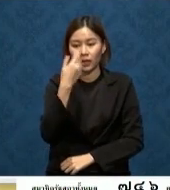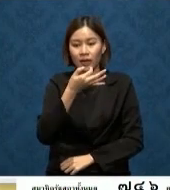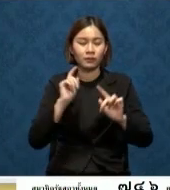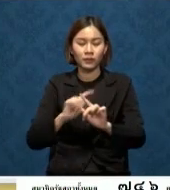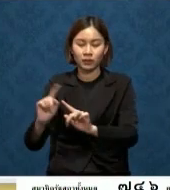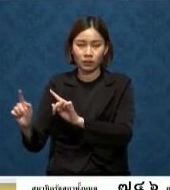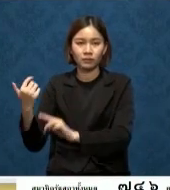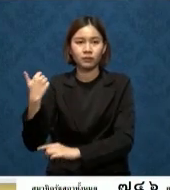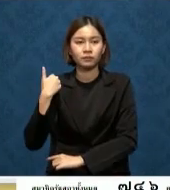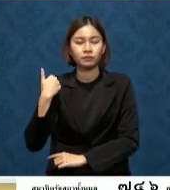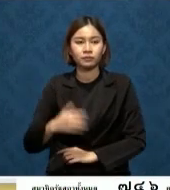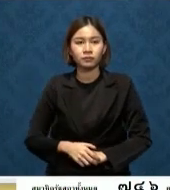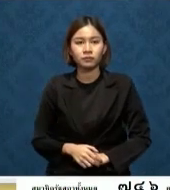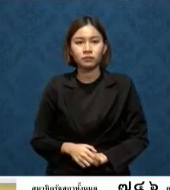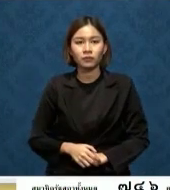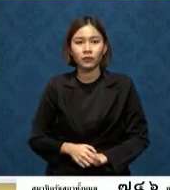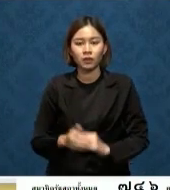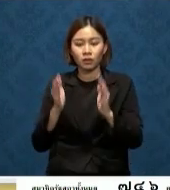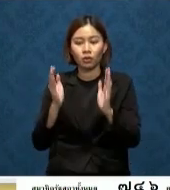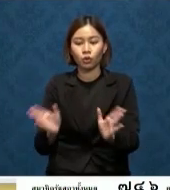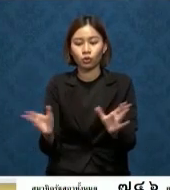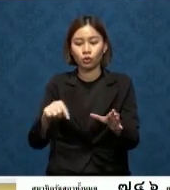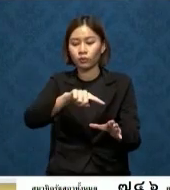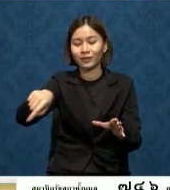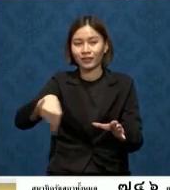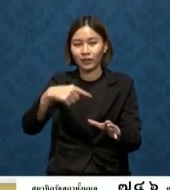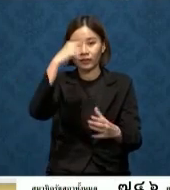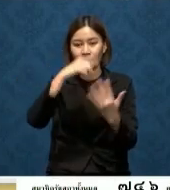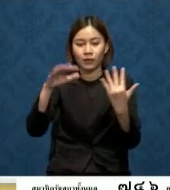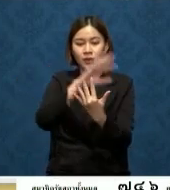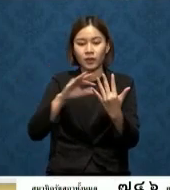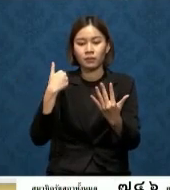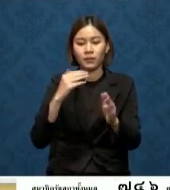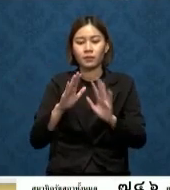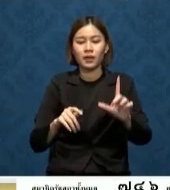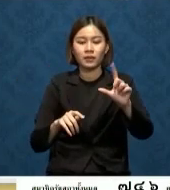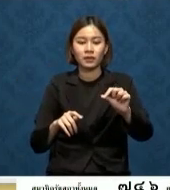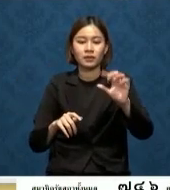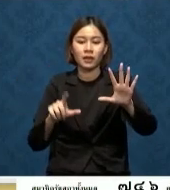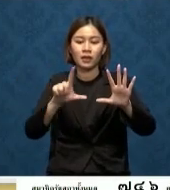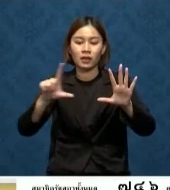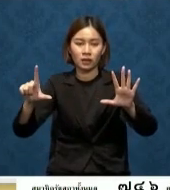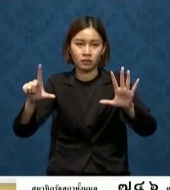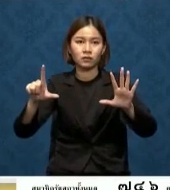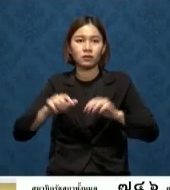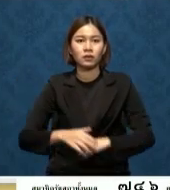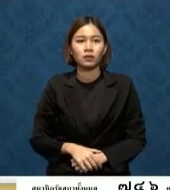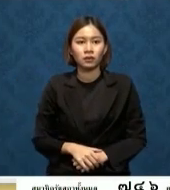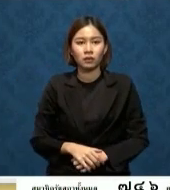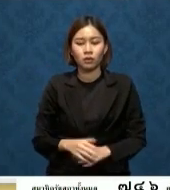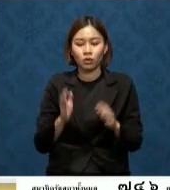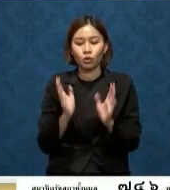สระซึ่งบุคคลเหล่านี้ทั้งประเทศขณะนี้มีอยู่ประมาณ25ล้านคนโดยบุคคล